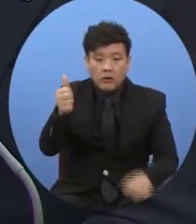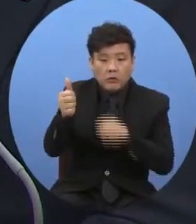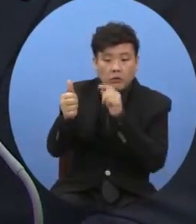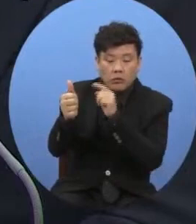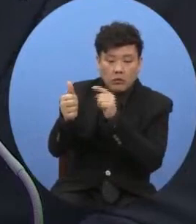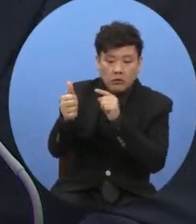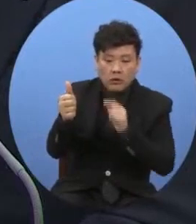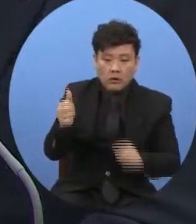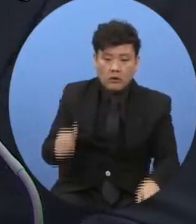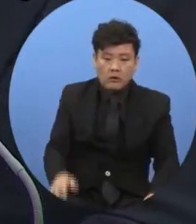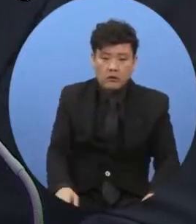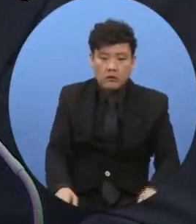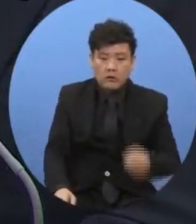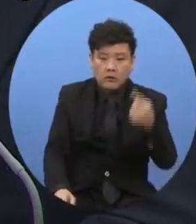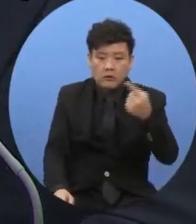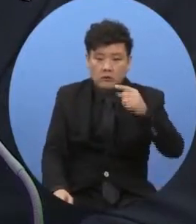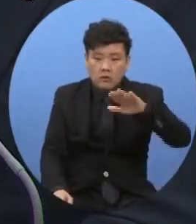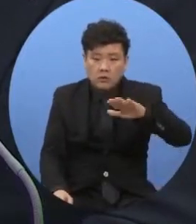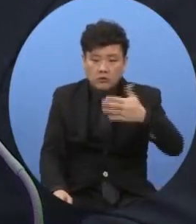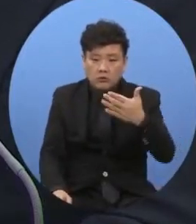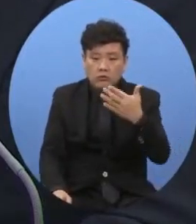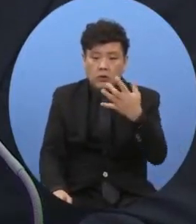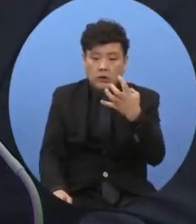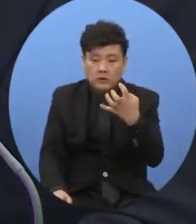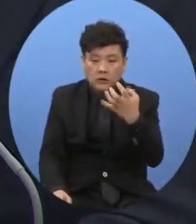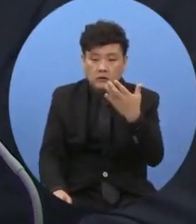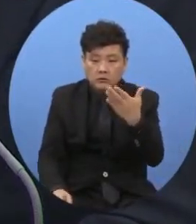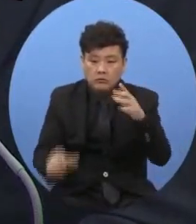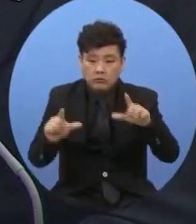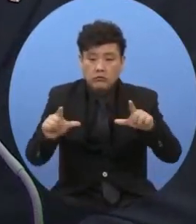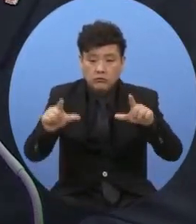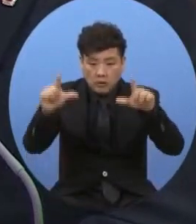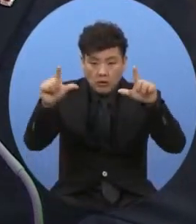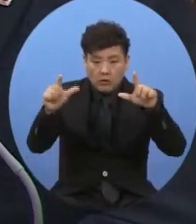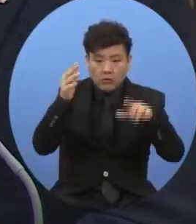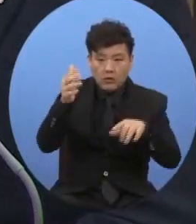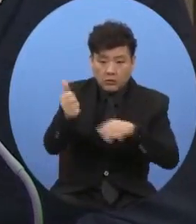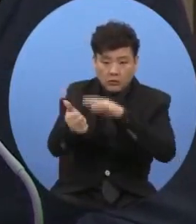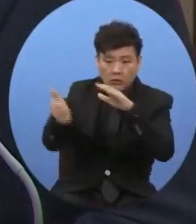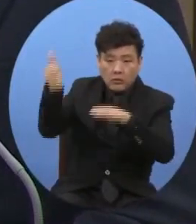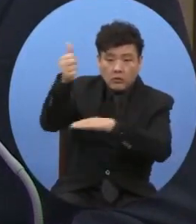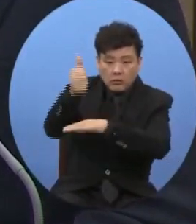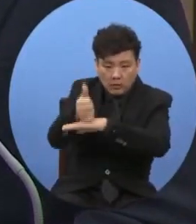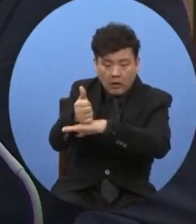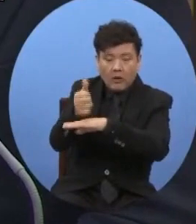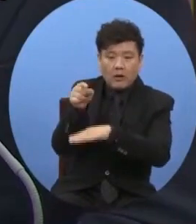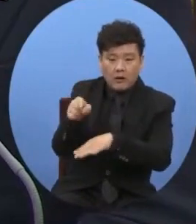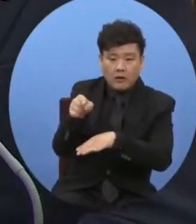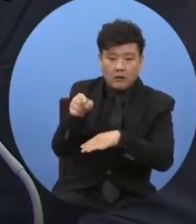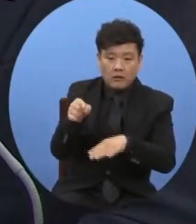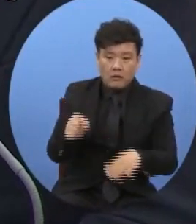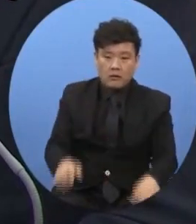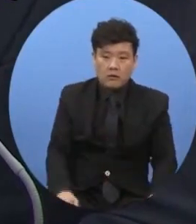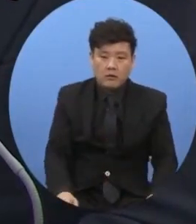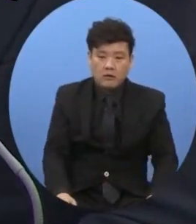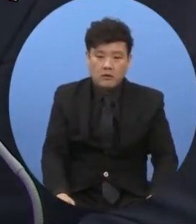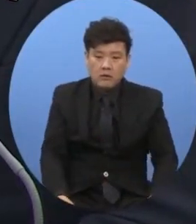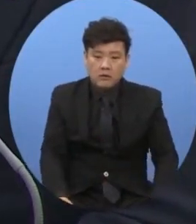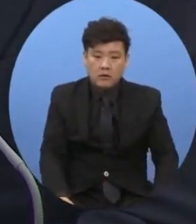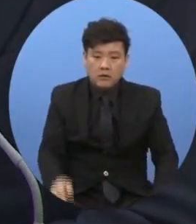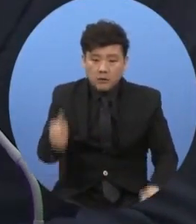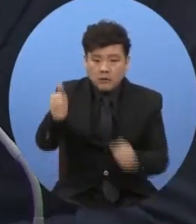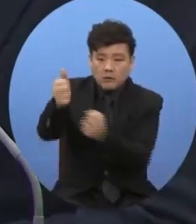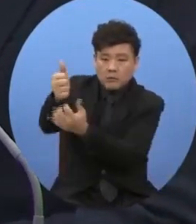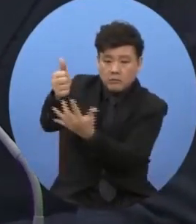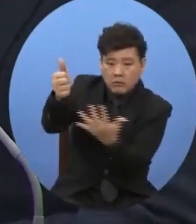아웃사이더였던 1946년생 노무현이 대통령이 되는 과정에서도 뭐 안희정과 이광재라고 얘기되는 이제 86세대 참모진들이